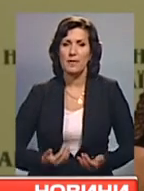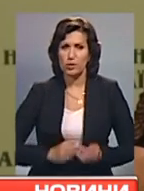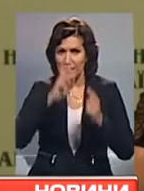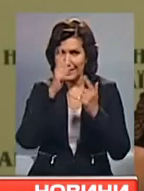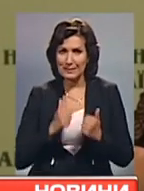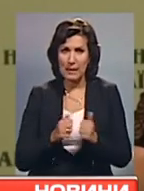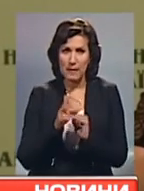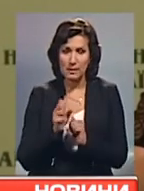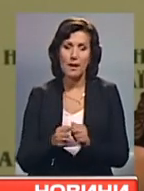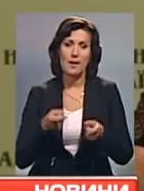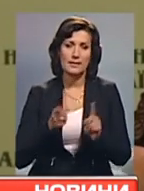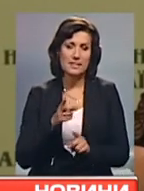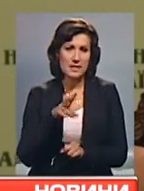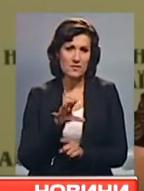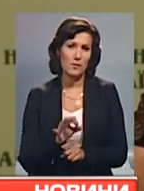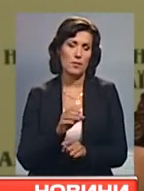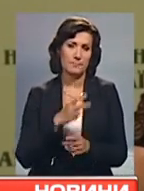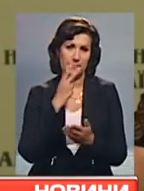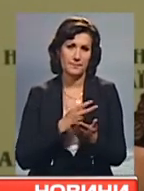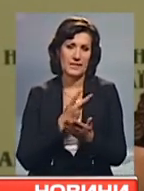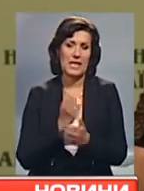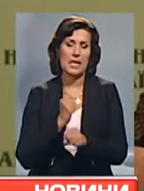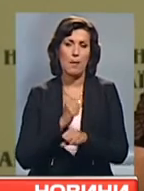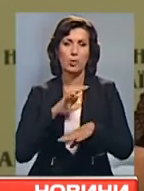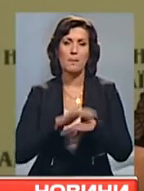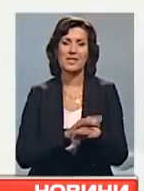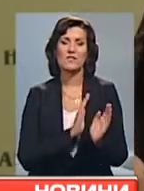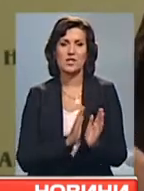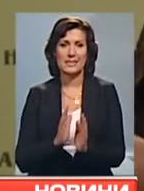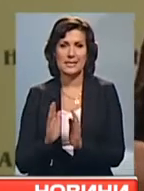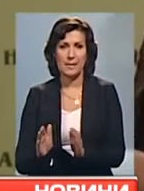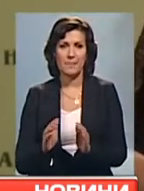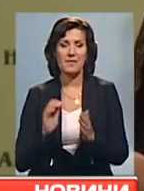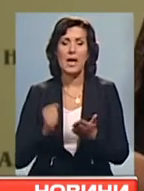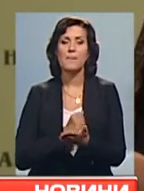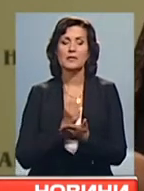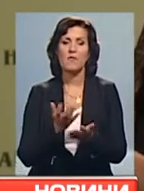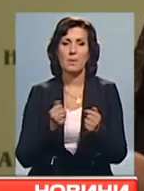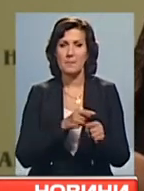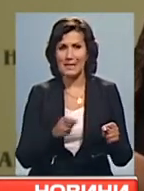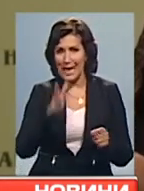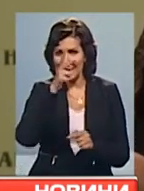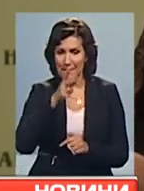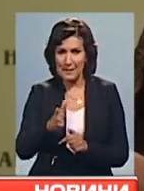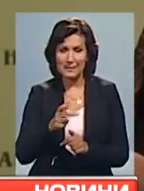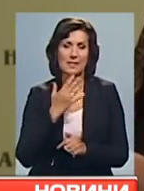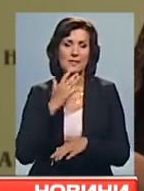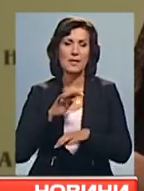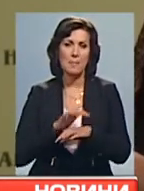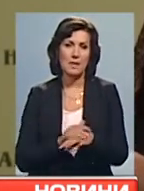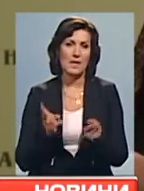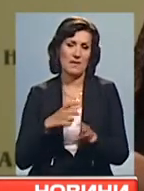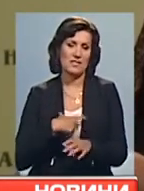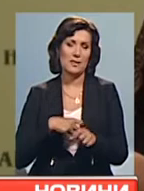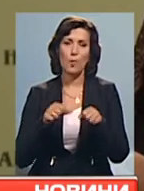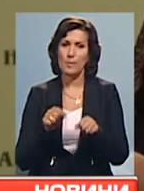страна, естественно, сказываются и на работе банковской системы. Постанова принята на 3 месяца, но Национальный банк